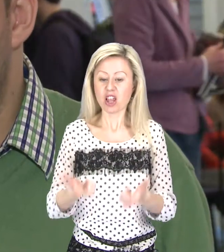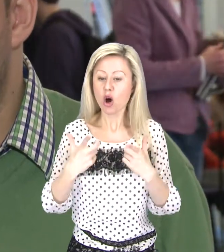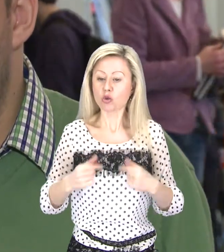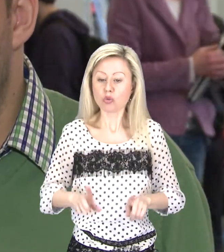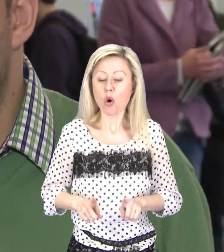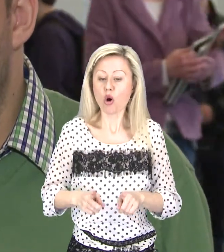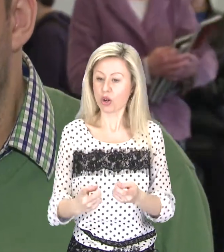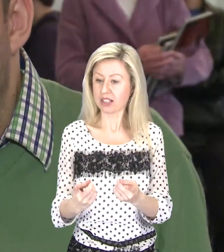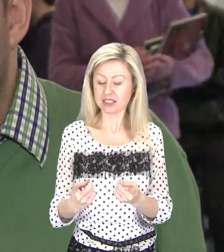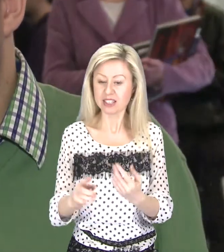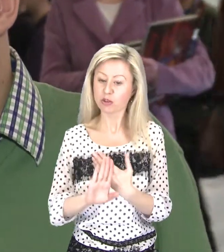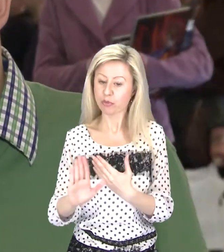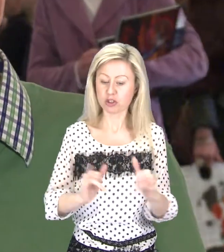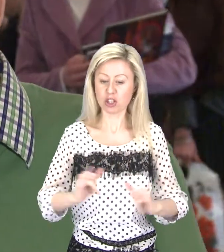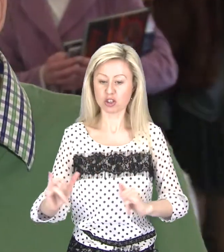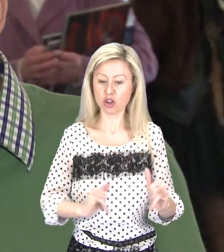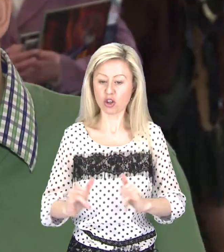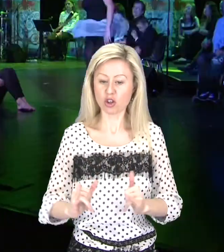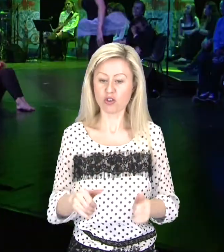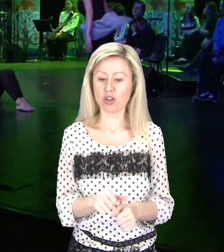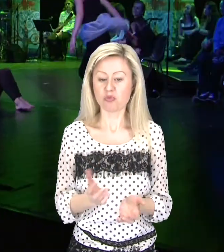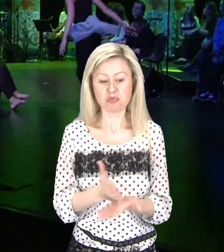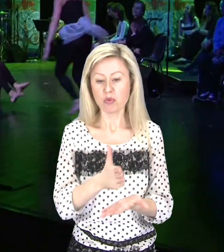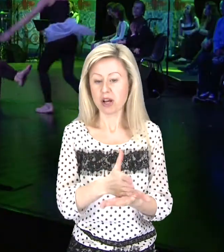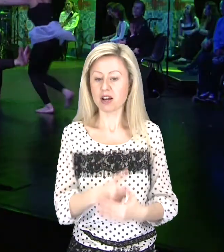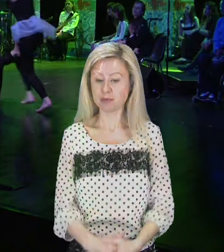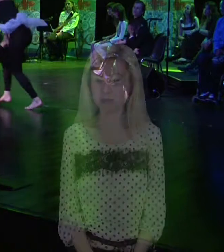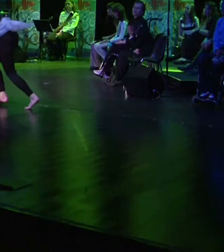tych organizacji pozarządowych, którzy działają niesztampowo.